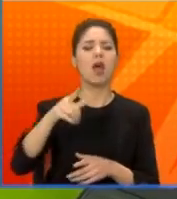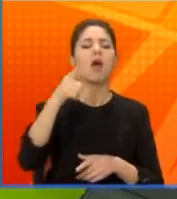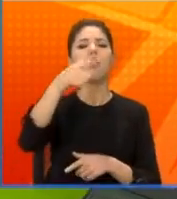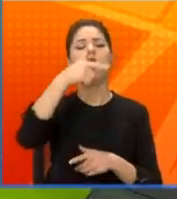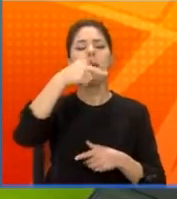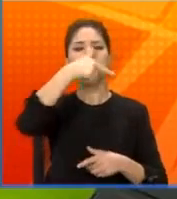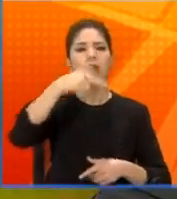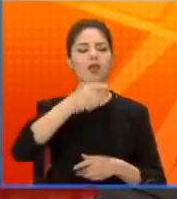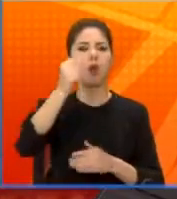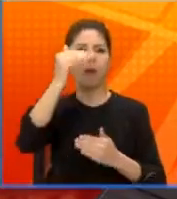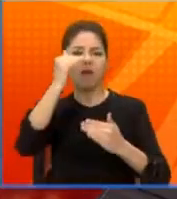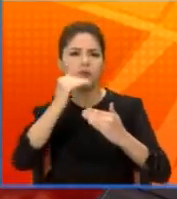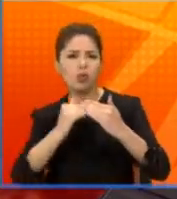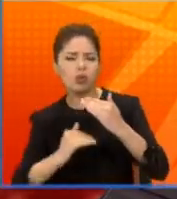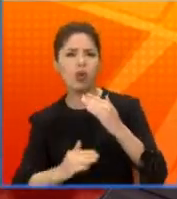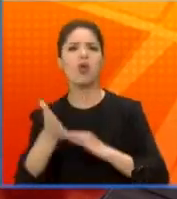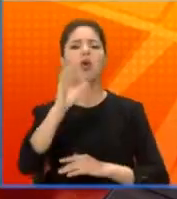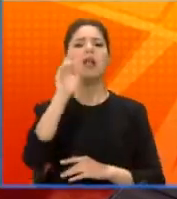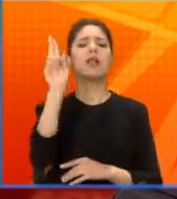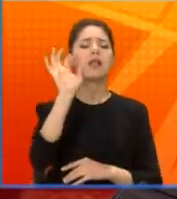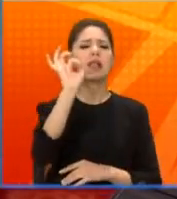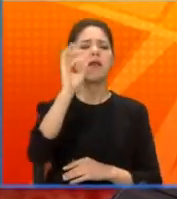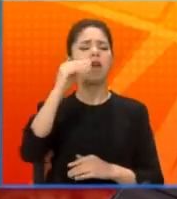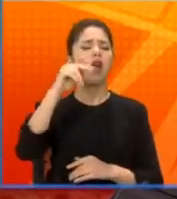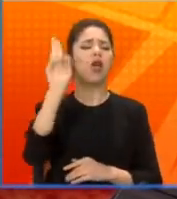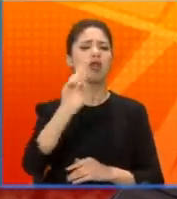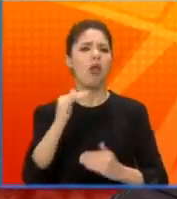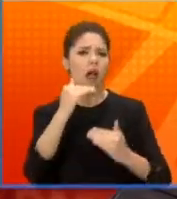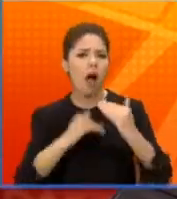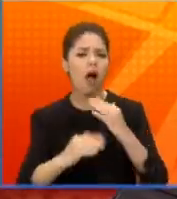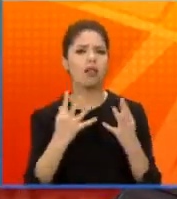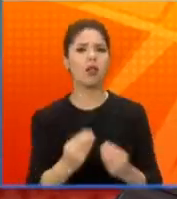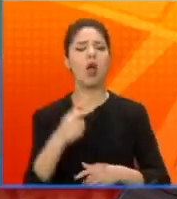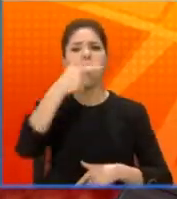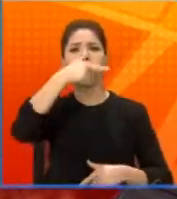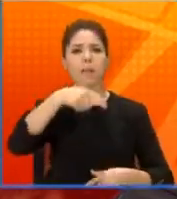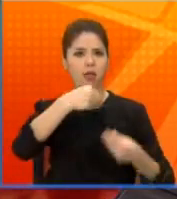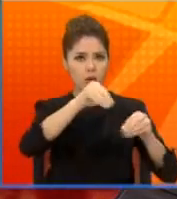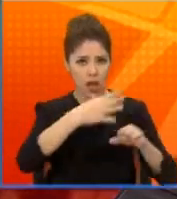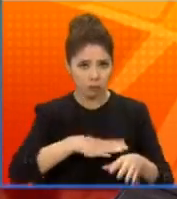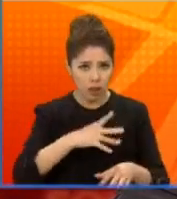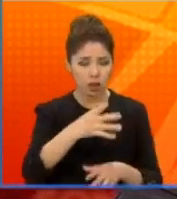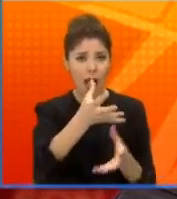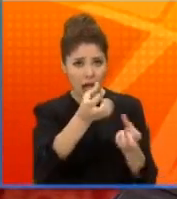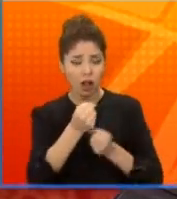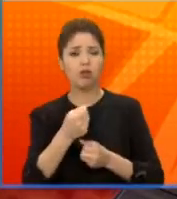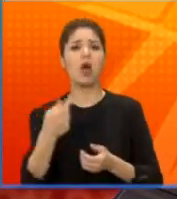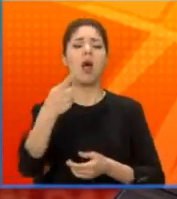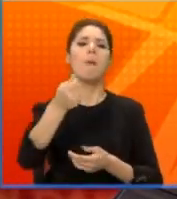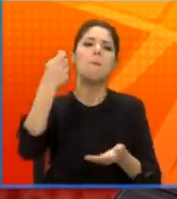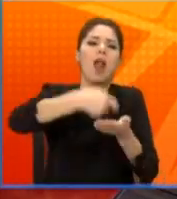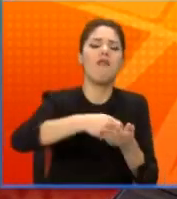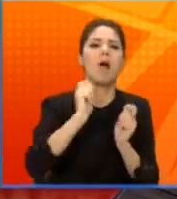fiyatı düştü. Sonunda $0'ın altına kadar indi. Yani petrolü satmak isteyen alıcıya üste para vermek